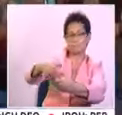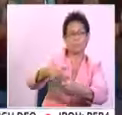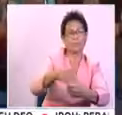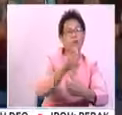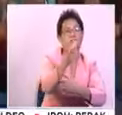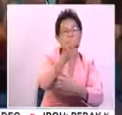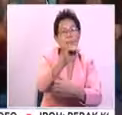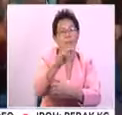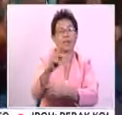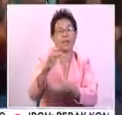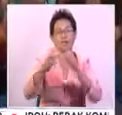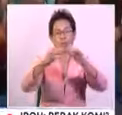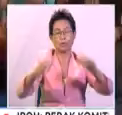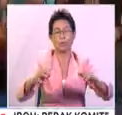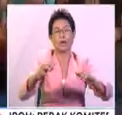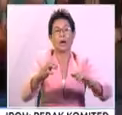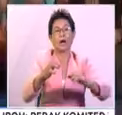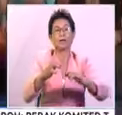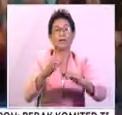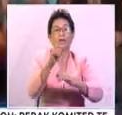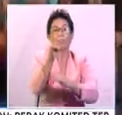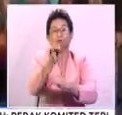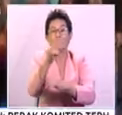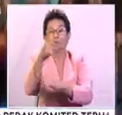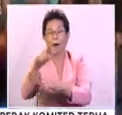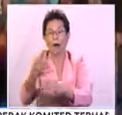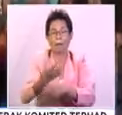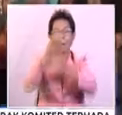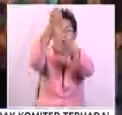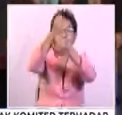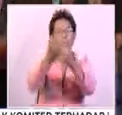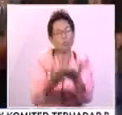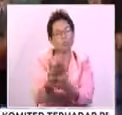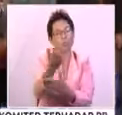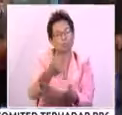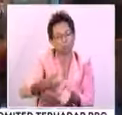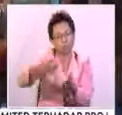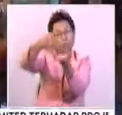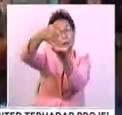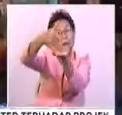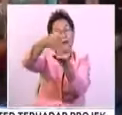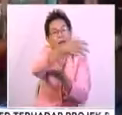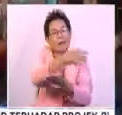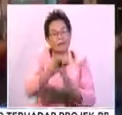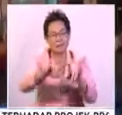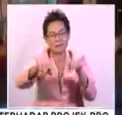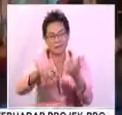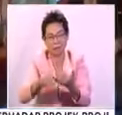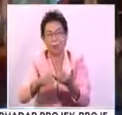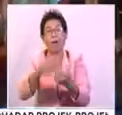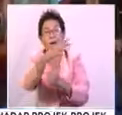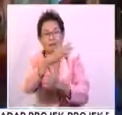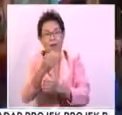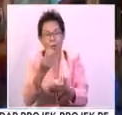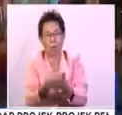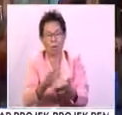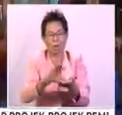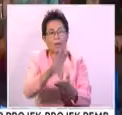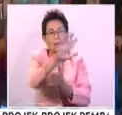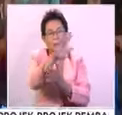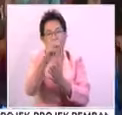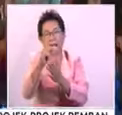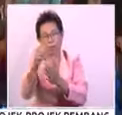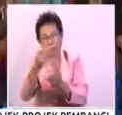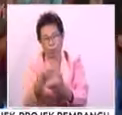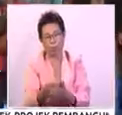SMK Durian Tunggal Melaka dinobatkan sebagai johan sekaligus membawa pulang piala pusingan, sijil penyertaan dan wang tunai